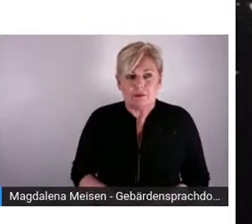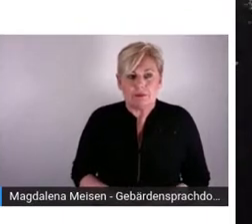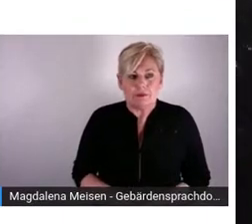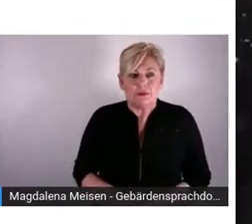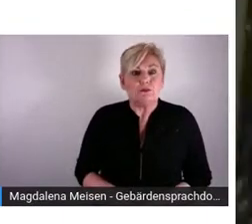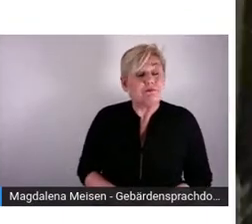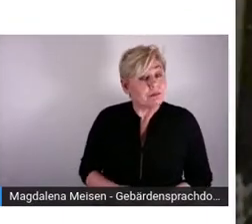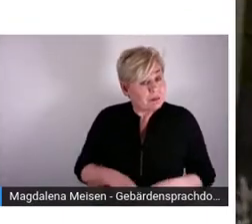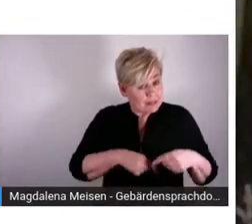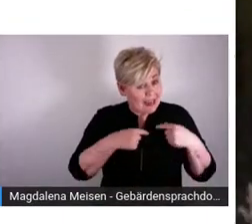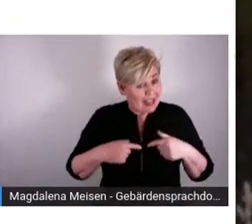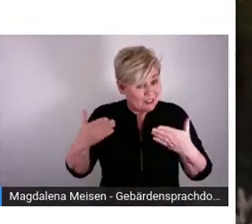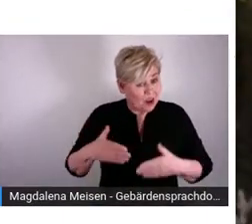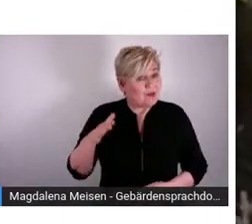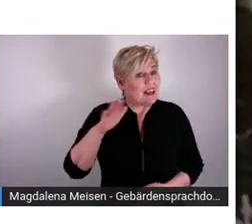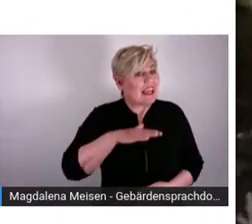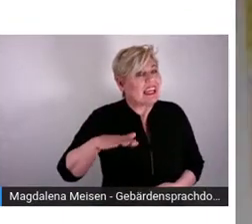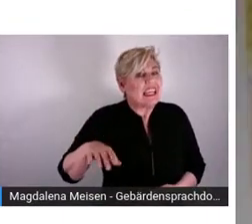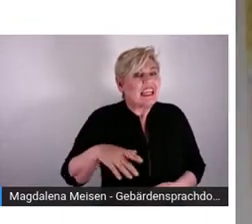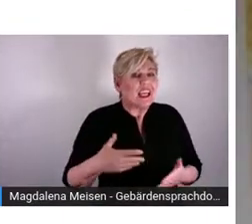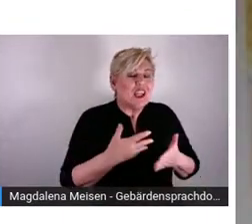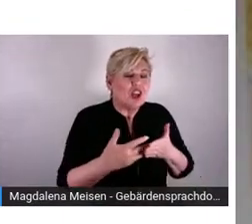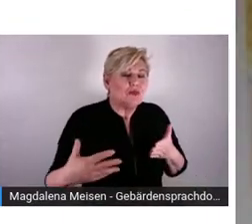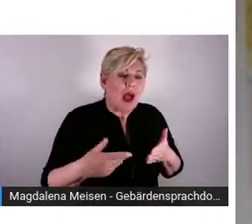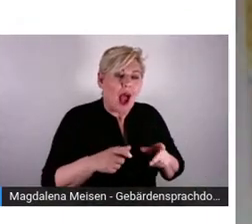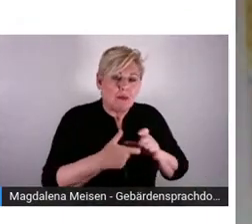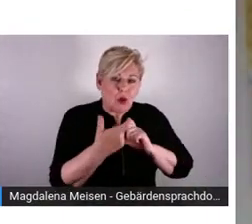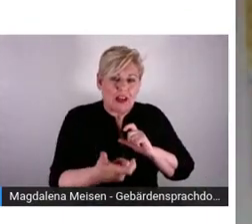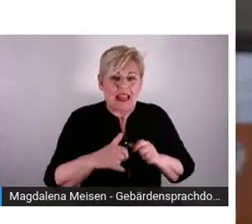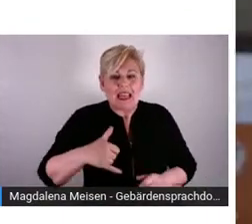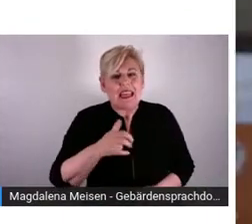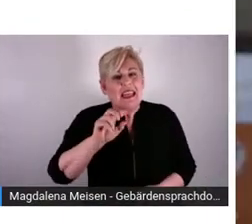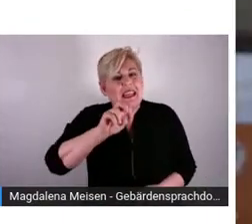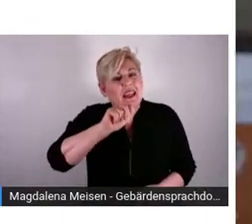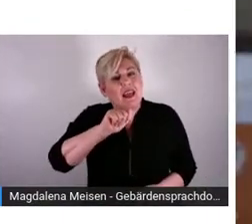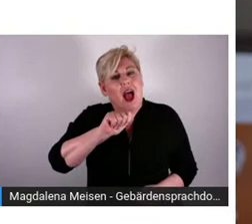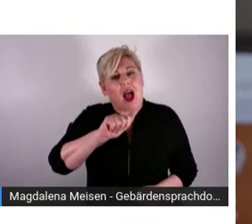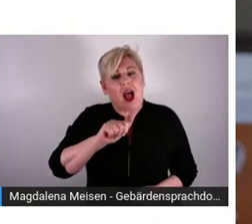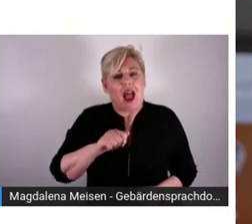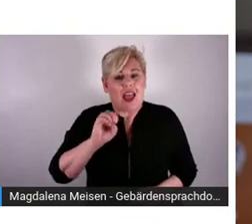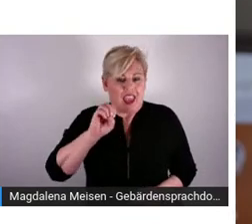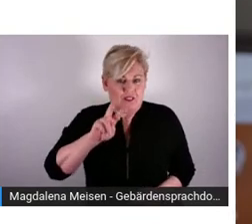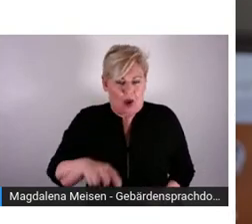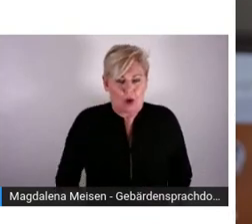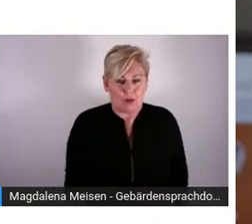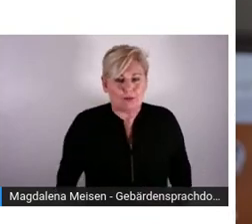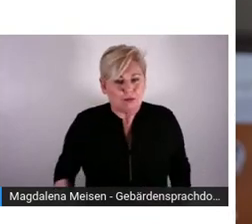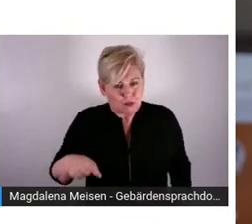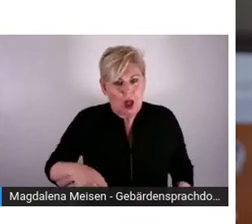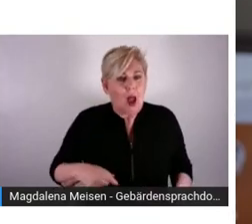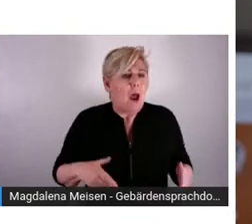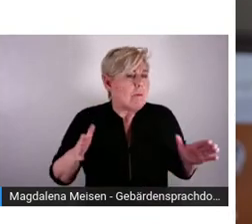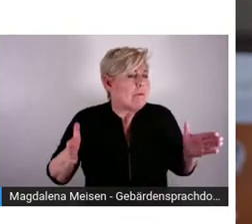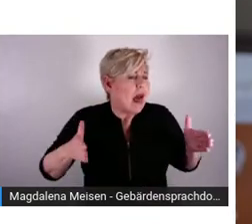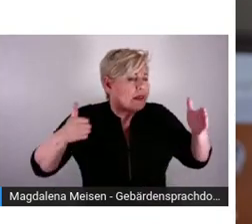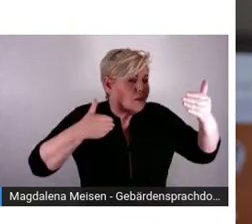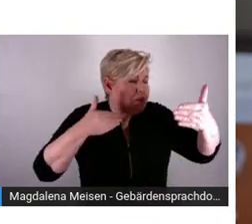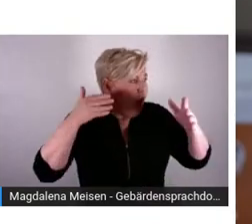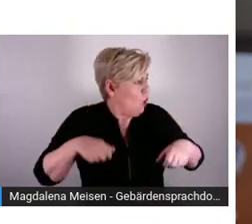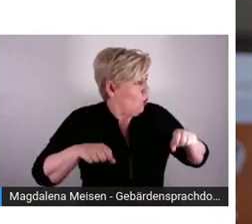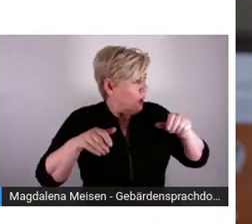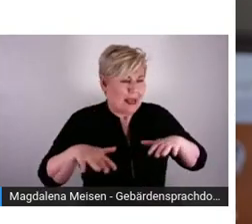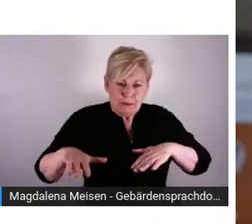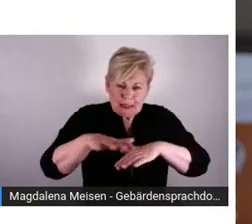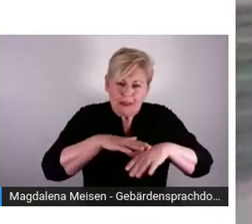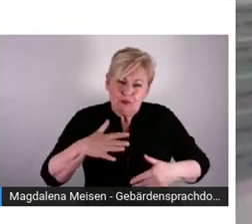Ja, herzlich willkommen bei der Kindersprachbrücke Jena e.V. Wir sind 2002 gestartet, hier in Jena-Lobeda in einem Plattenbaugebiet und unsere